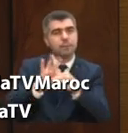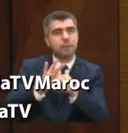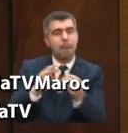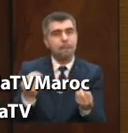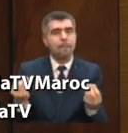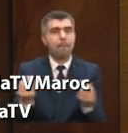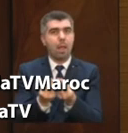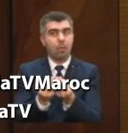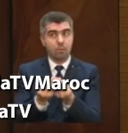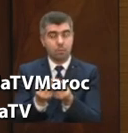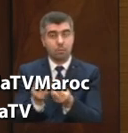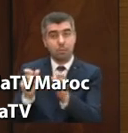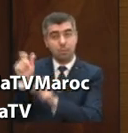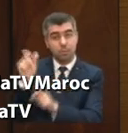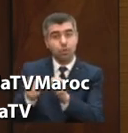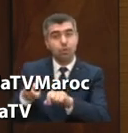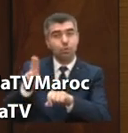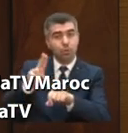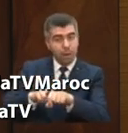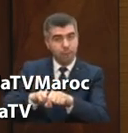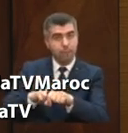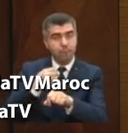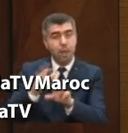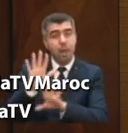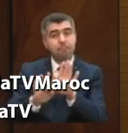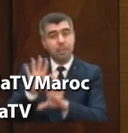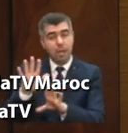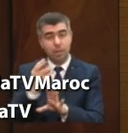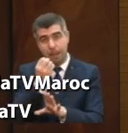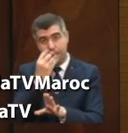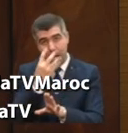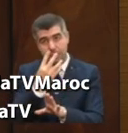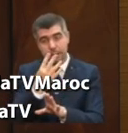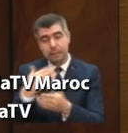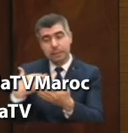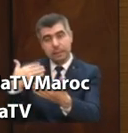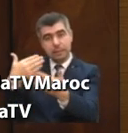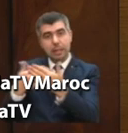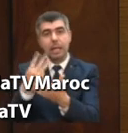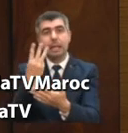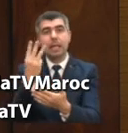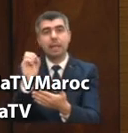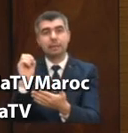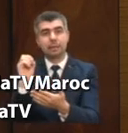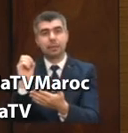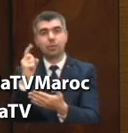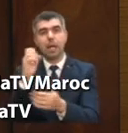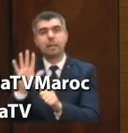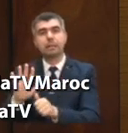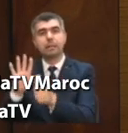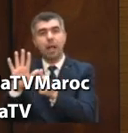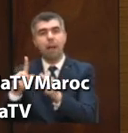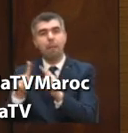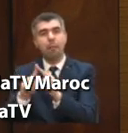المشغلين من خلال اعتبار الفترة ما بين 15 مارس و 30 يونيو 2020 في حكم فترة توقف مؤقت عن